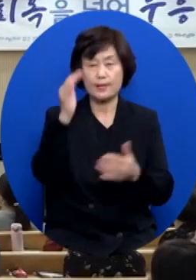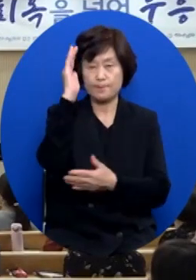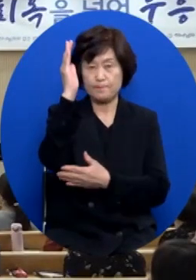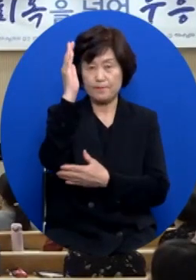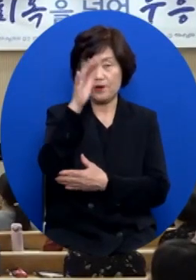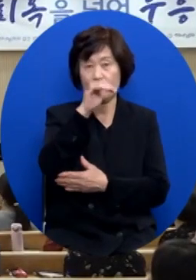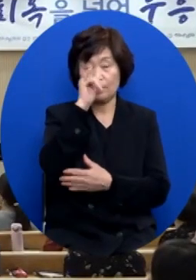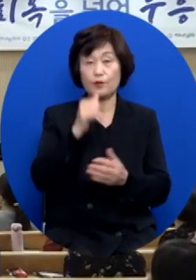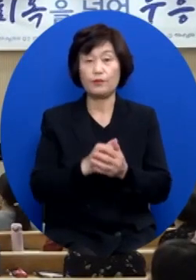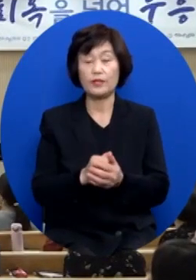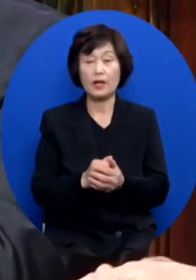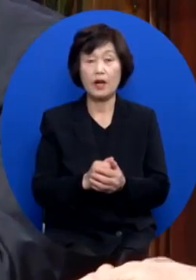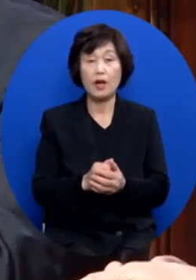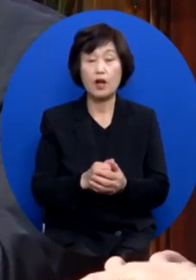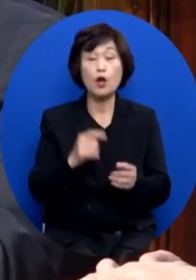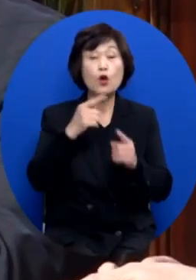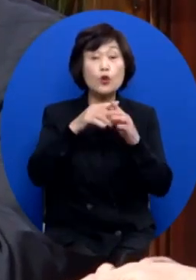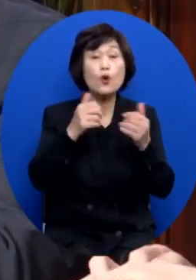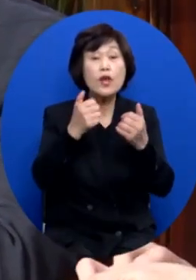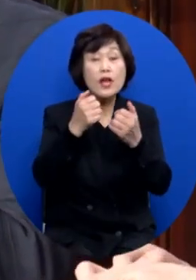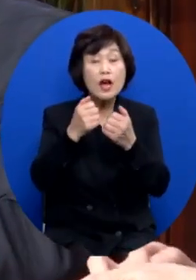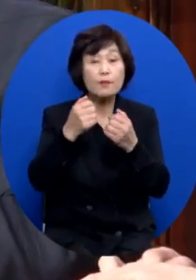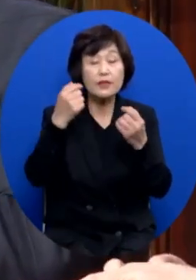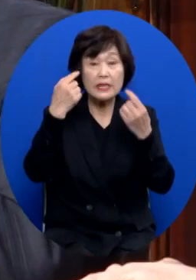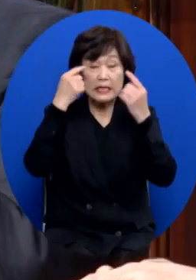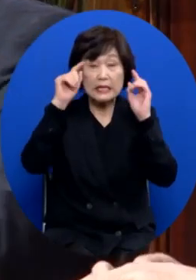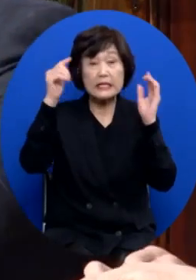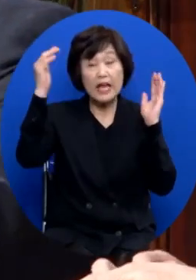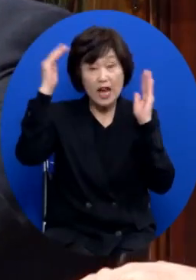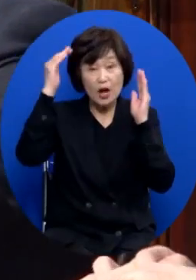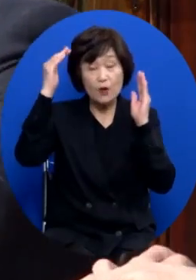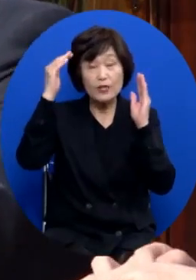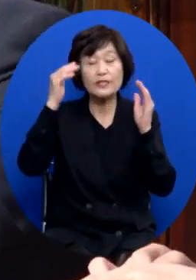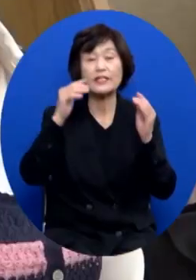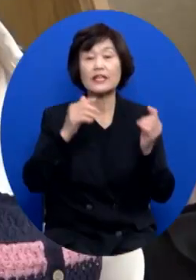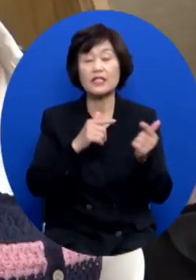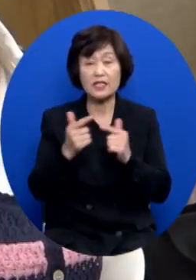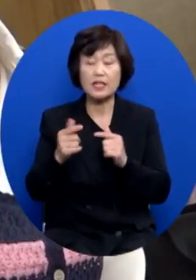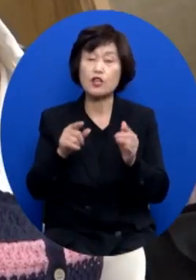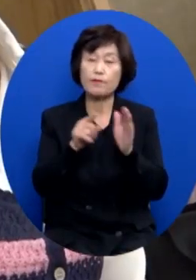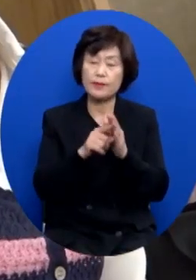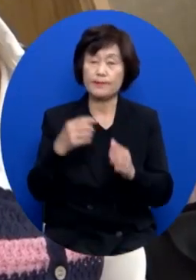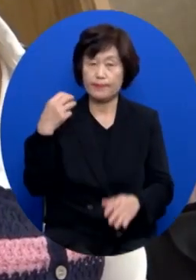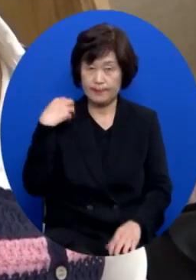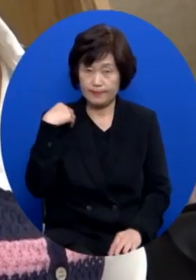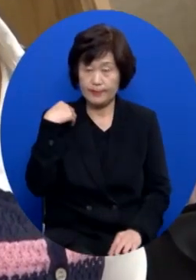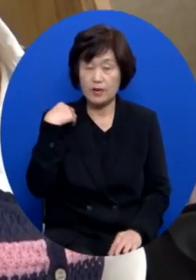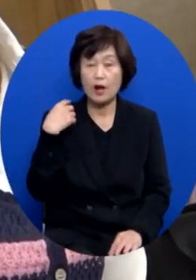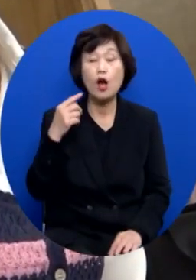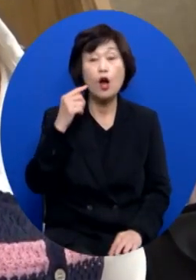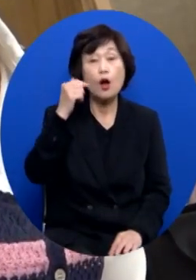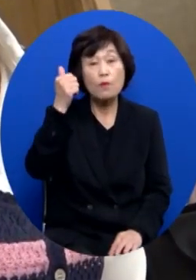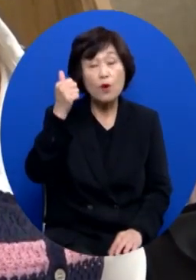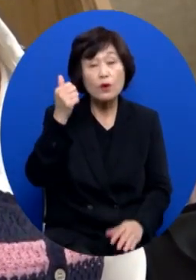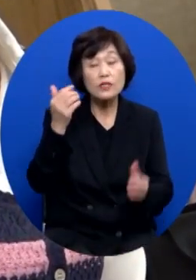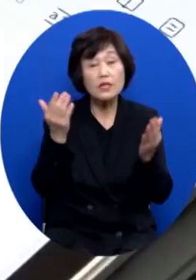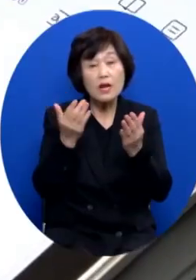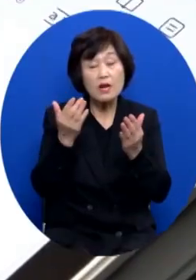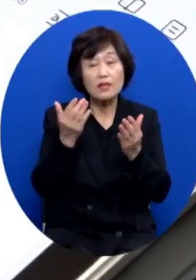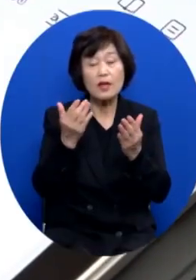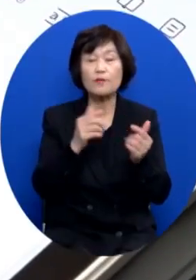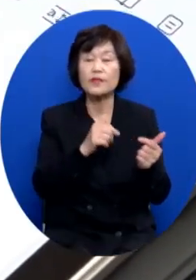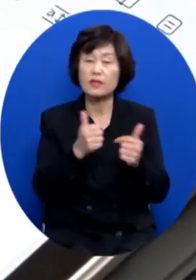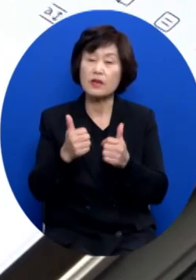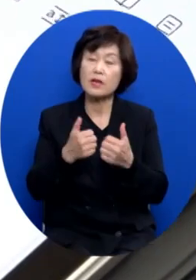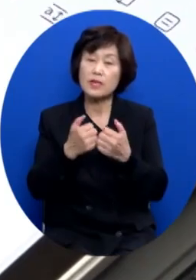이어 목회 상담 대학원생들이 중독 치료에서 작용하는 신앙의 역할과 목회 상담을 활용한 다양한 중독 치료